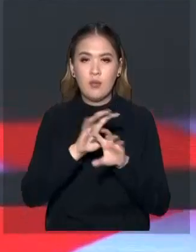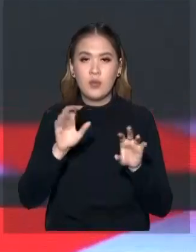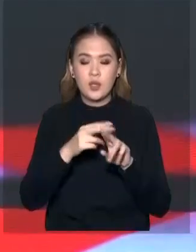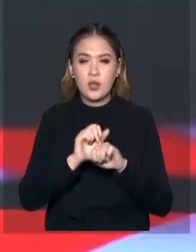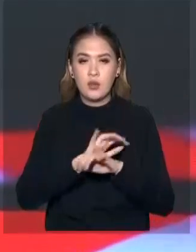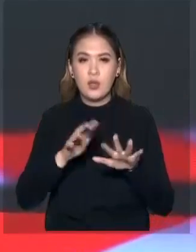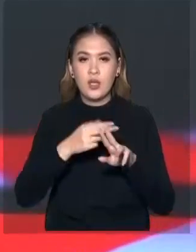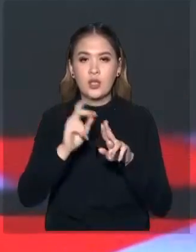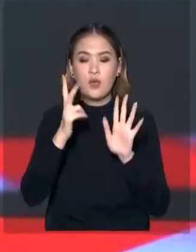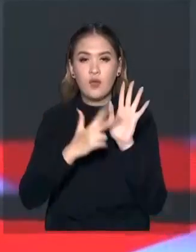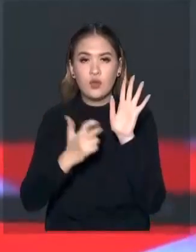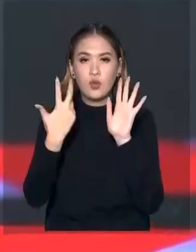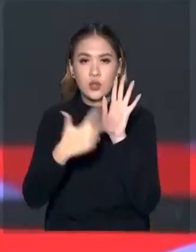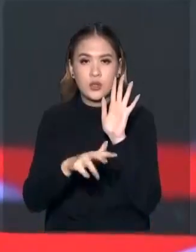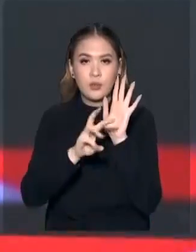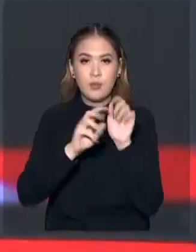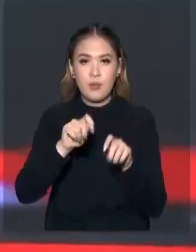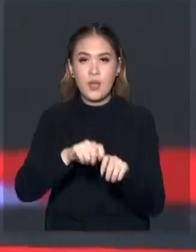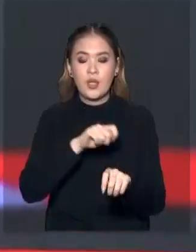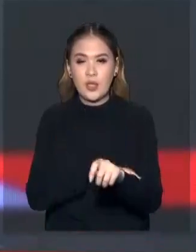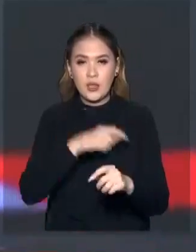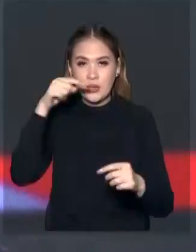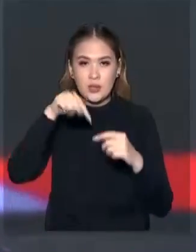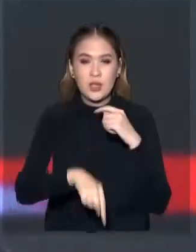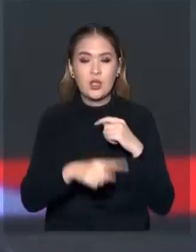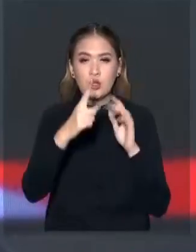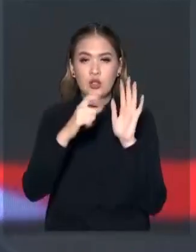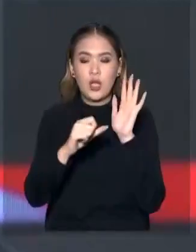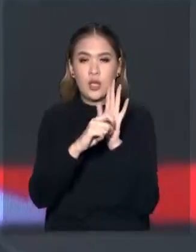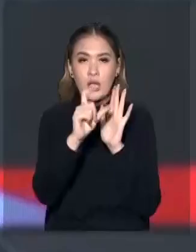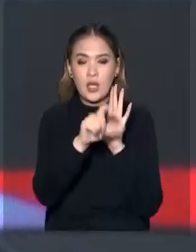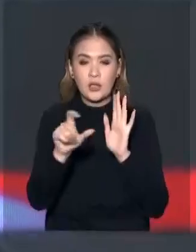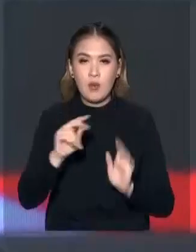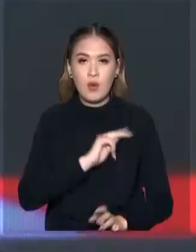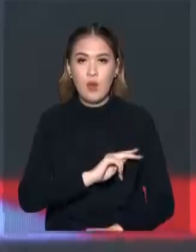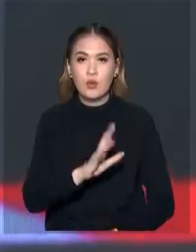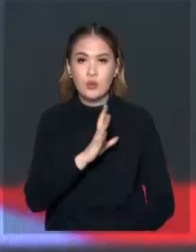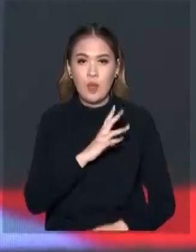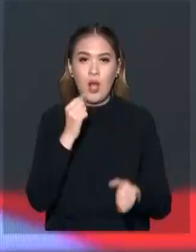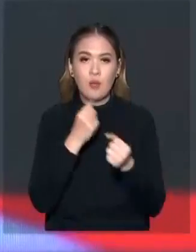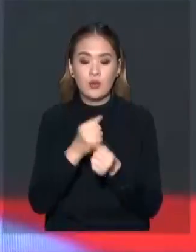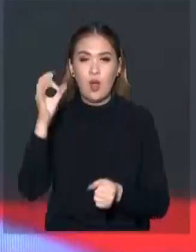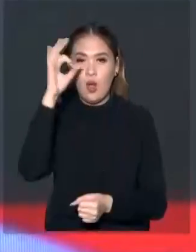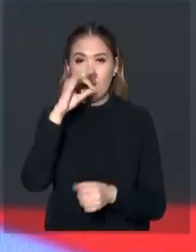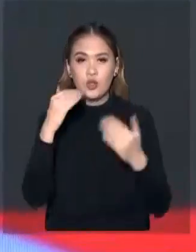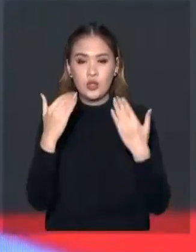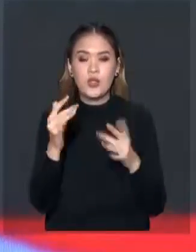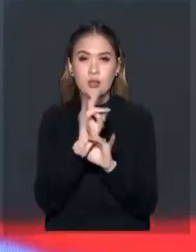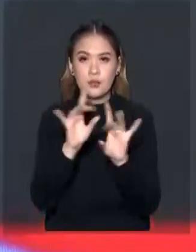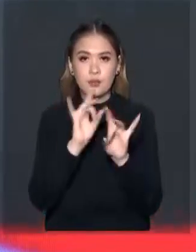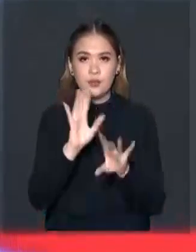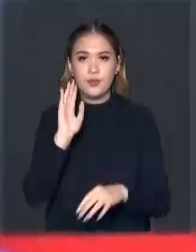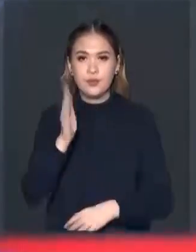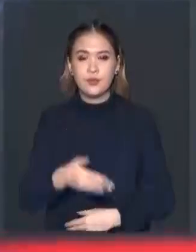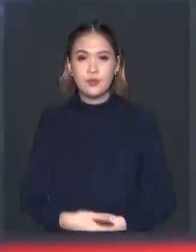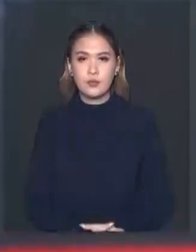екен. Сол сәтте 830 метр тереңдікте 106 адам жұмыс істеп жүрген. Апат жөнінде өңірдегі тілшіміз Ерік Нарын